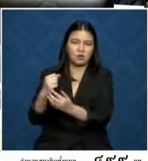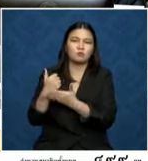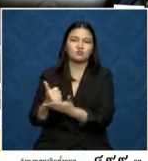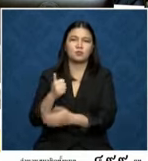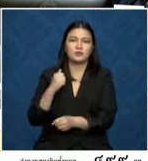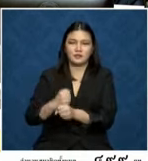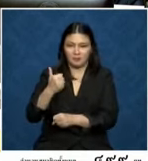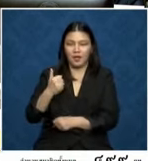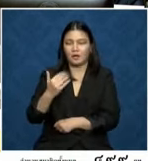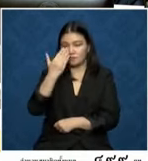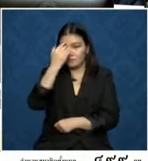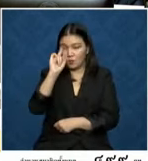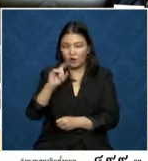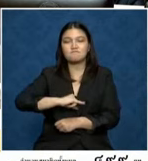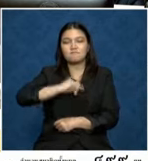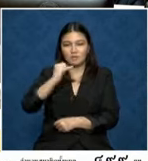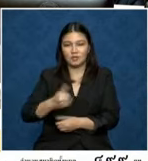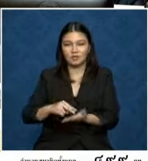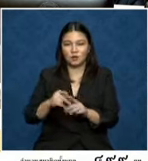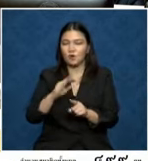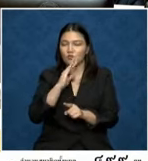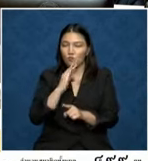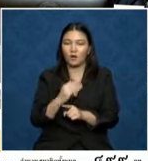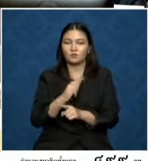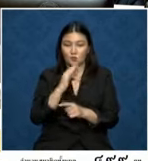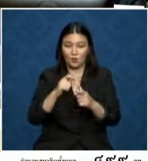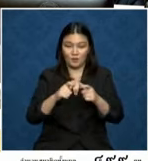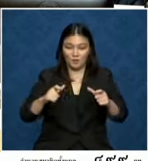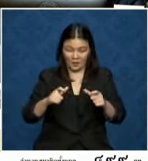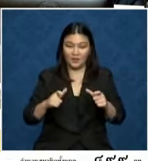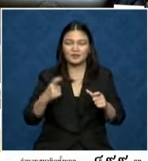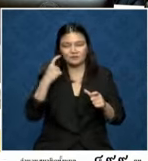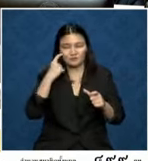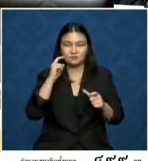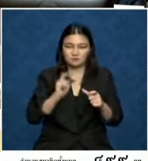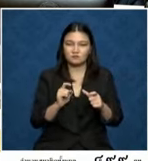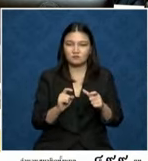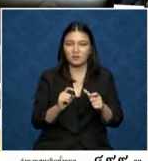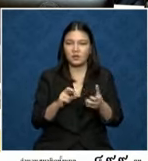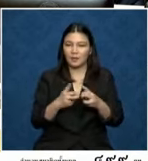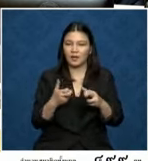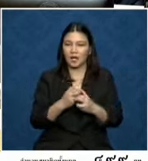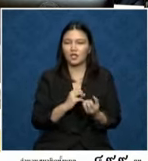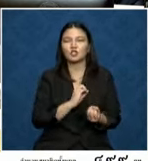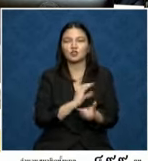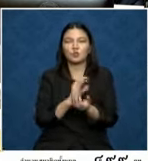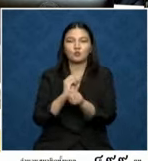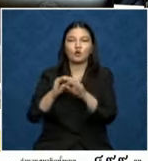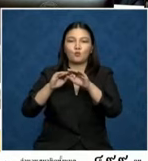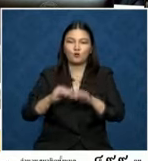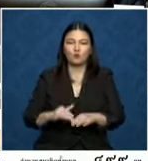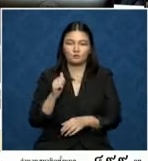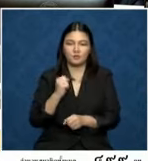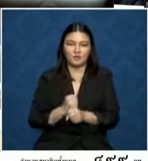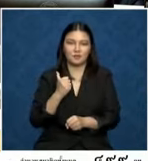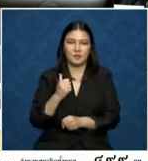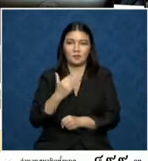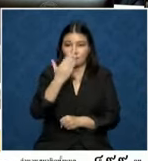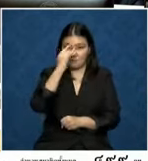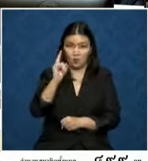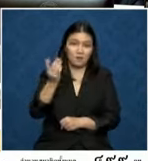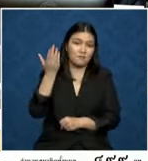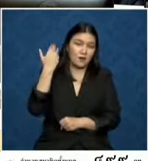การฟ้องร้องคดีอาญาในความผิดเกี่ยวกับการใช้เช็คนั้นลดร้อยลงเนื่องจากที่ผ่านมากฎหมายเกี่ยวกับความผิดอันเกิดจากการใ